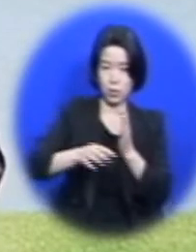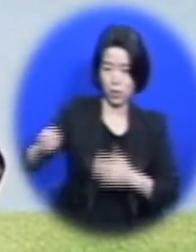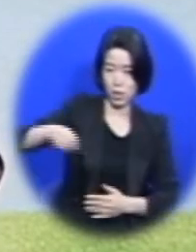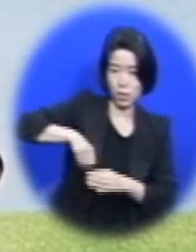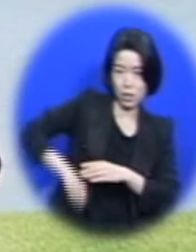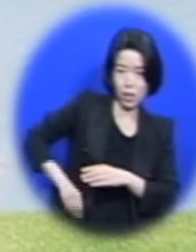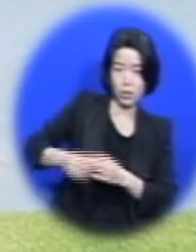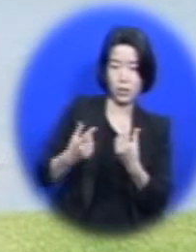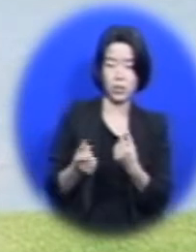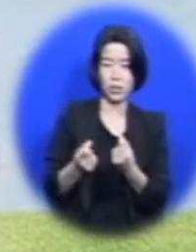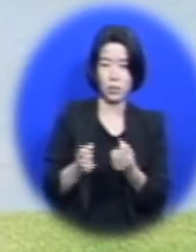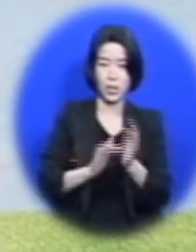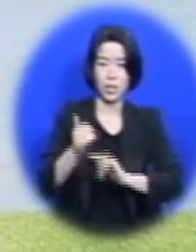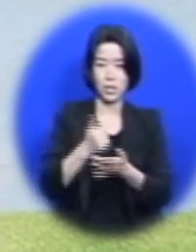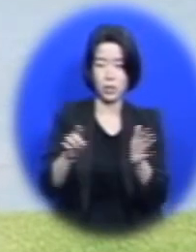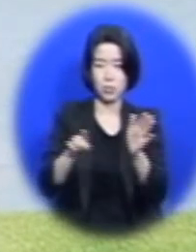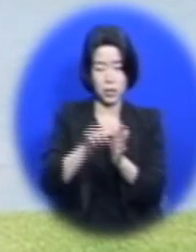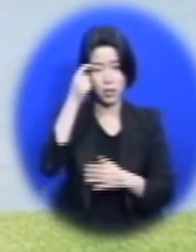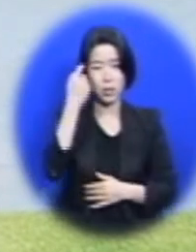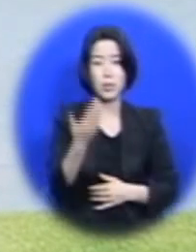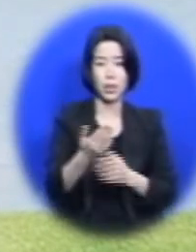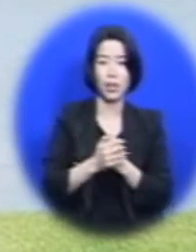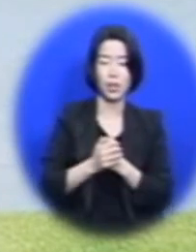넣는 것처럼 그렇게 예수를 믿는 겁니까?